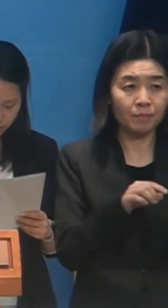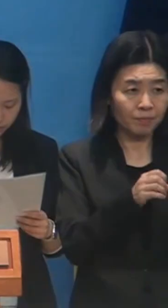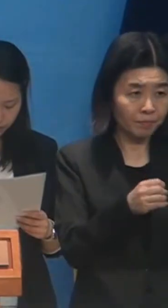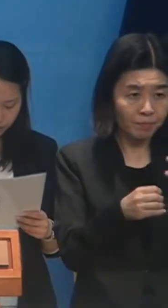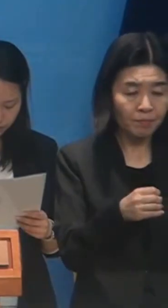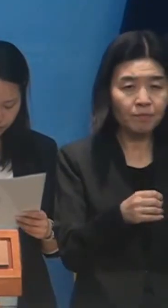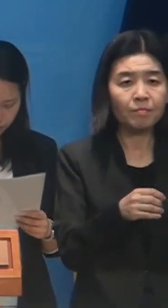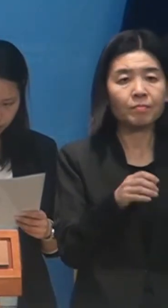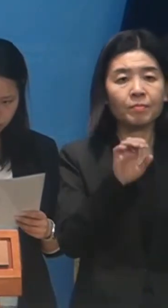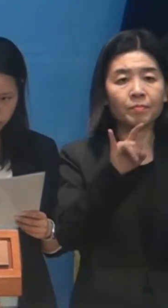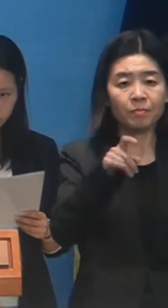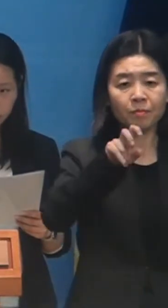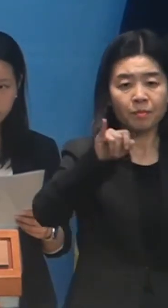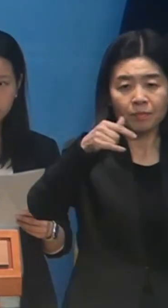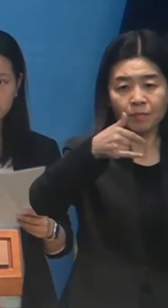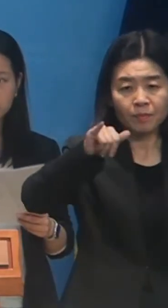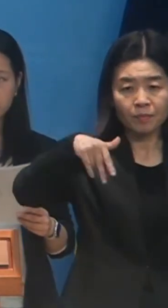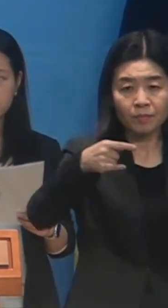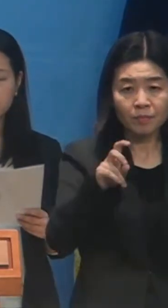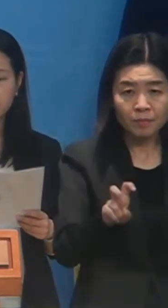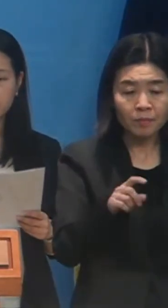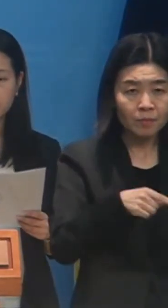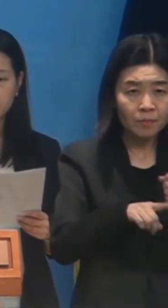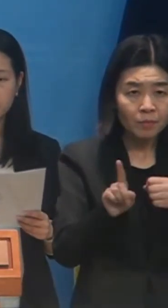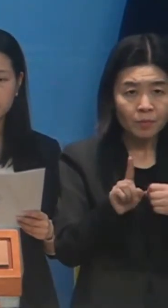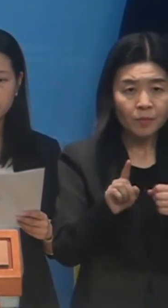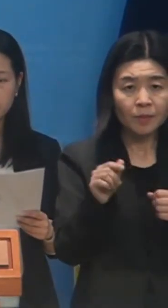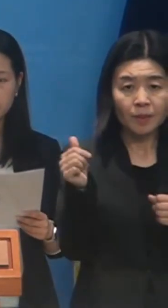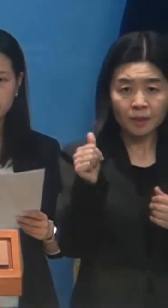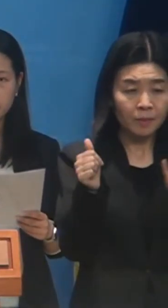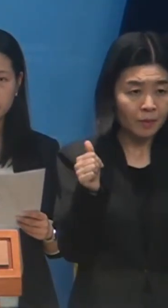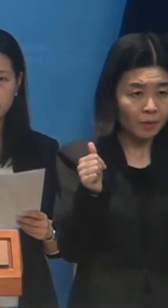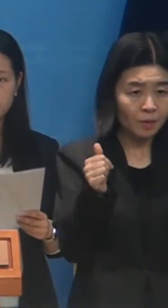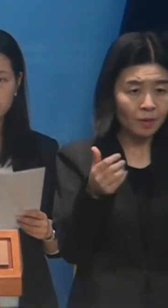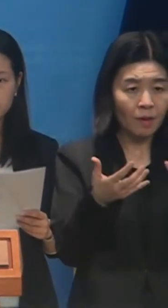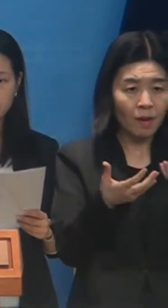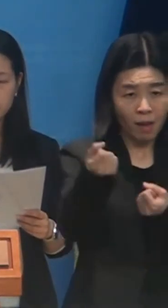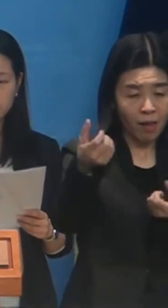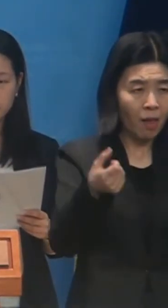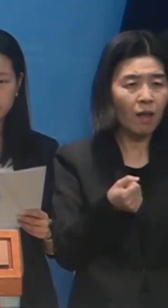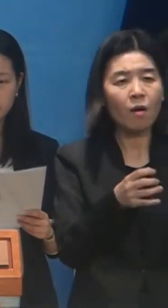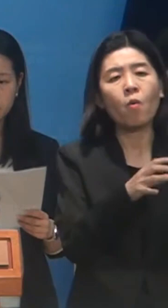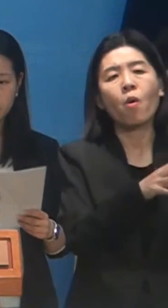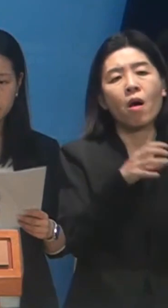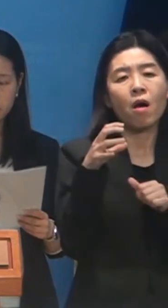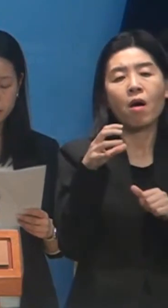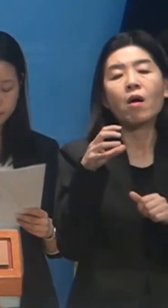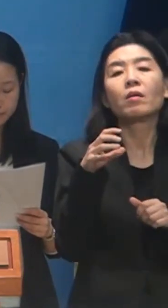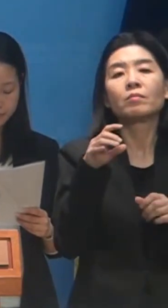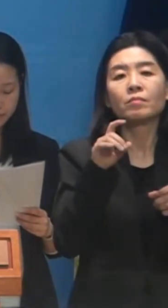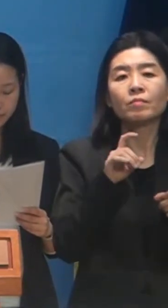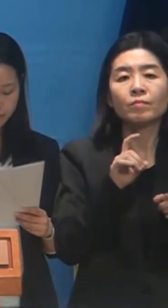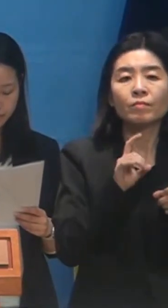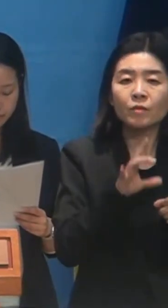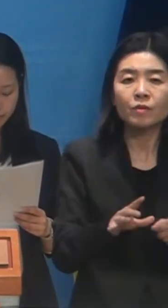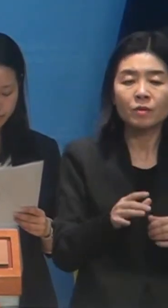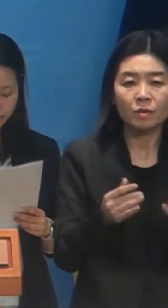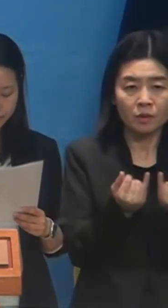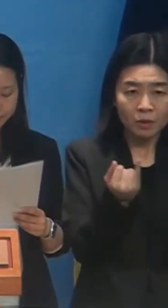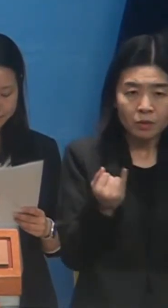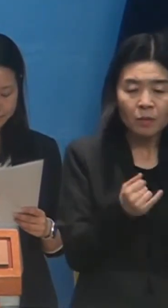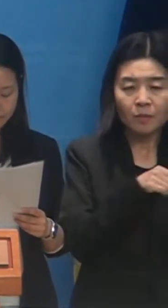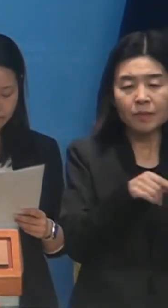말하는 페미니즘은 결국 남성과 여성을 갈라놓는 정치적 도구였고 여성을 언제나 피해자